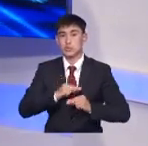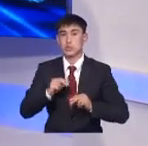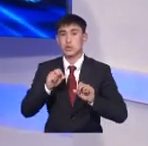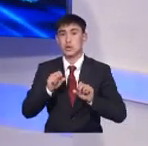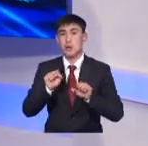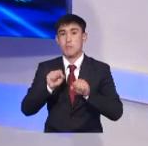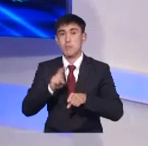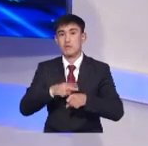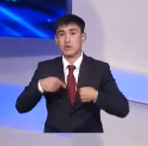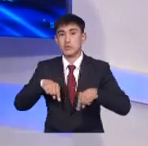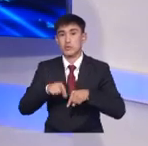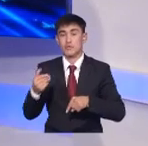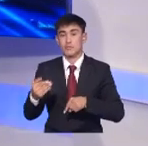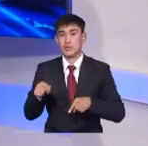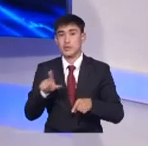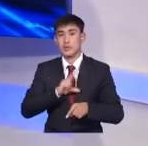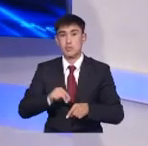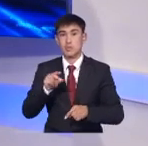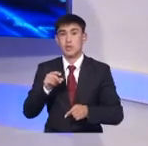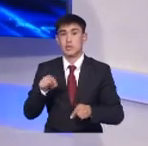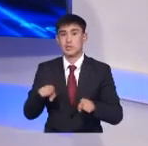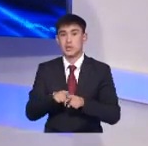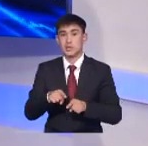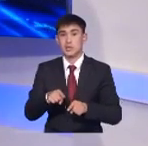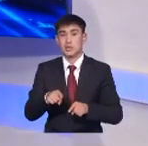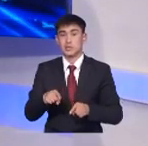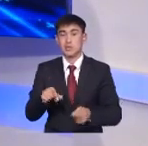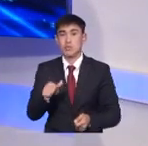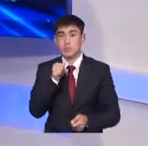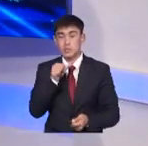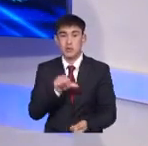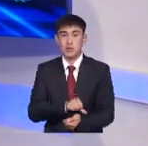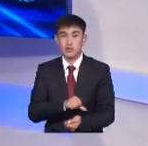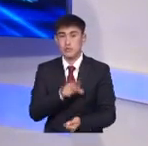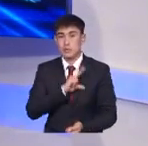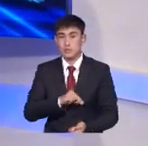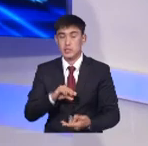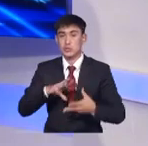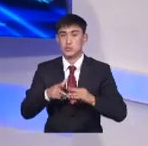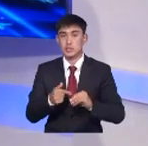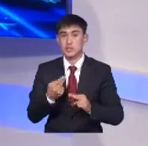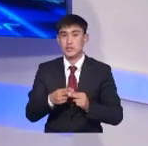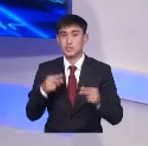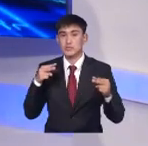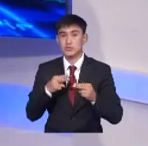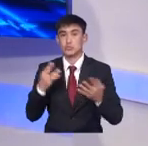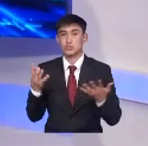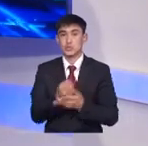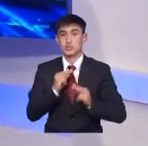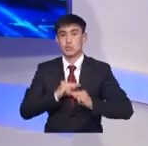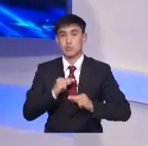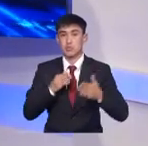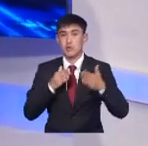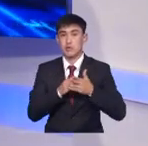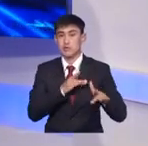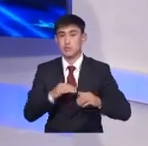сотрудников правоохранительных органов, как не было обнаружено и инцидентов употребления наркотиков. Этот результат является свидетельством успешной работы